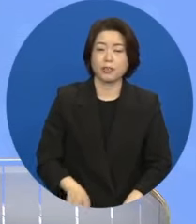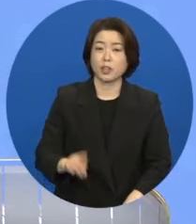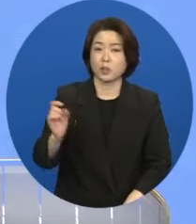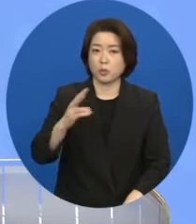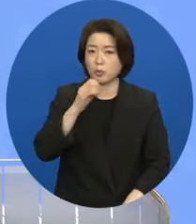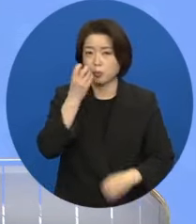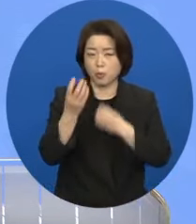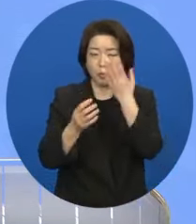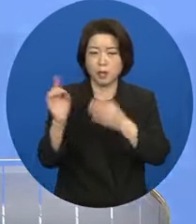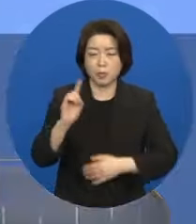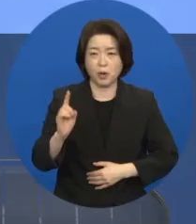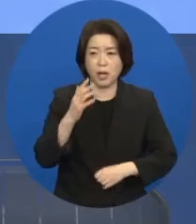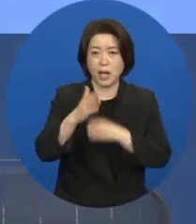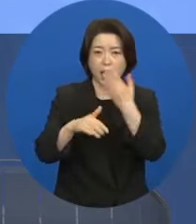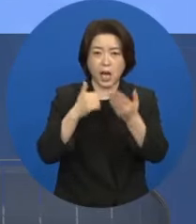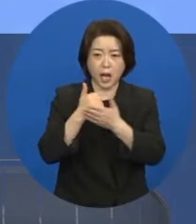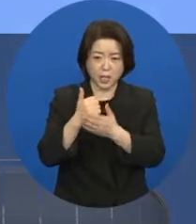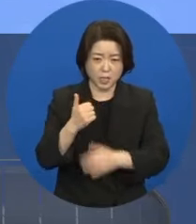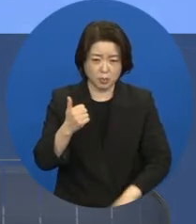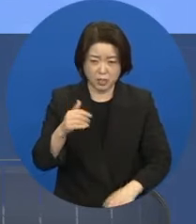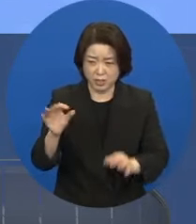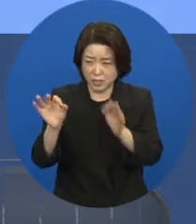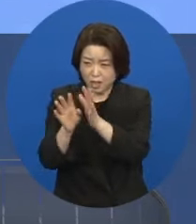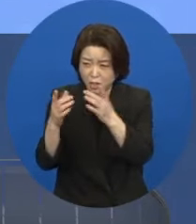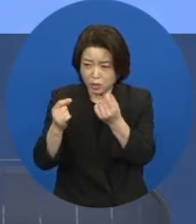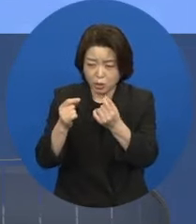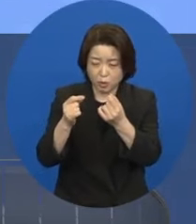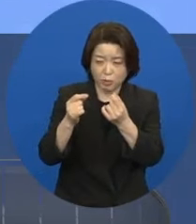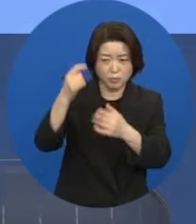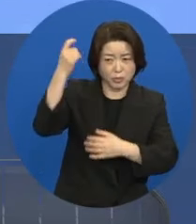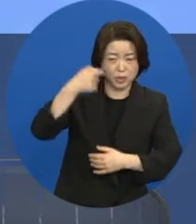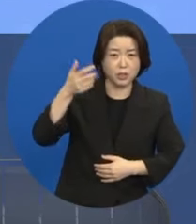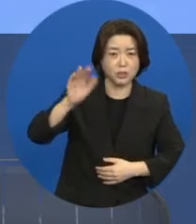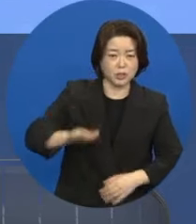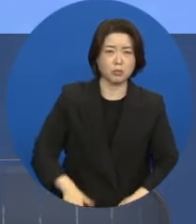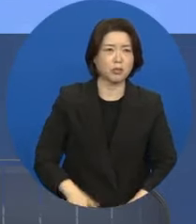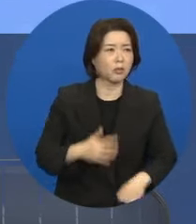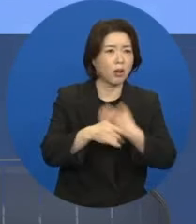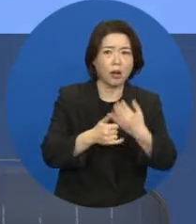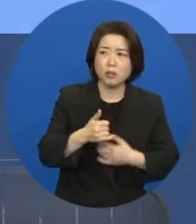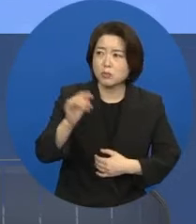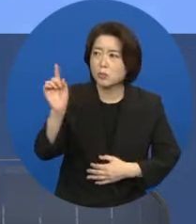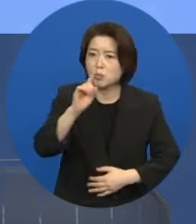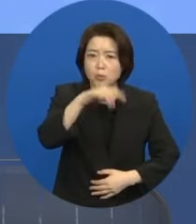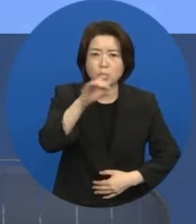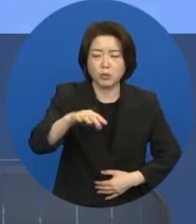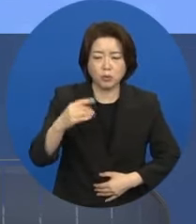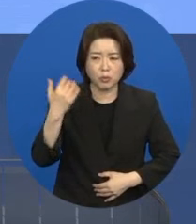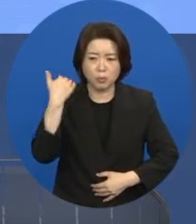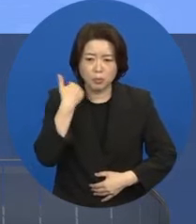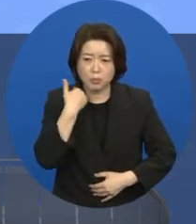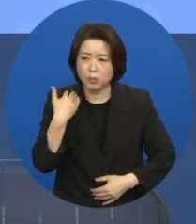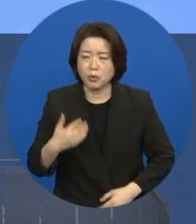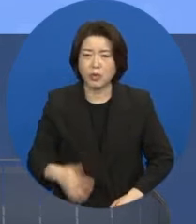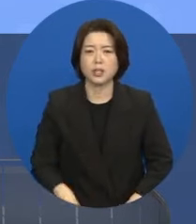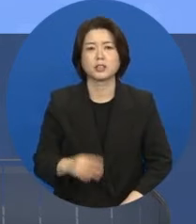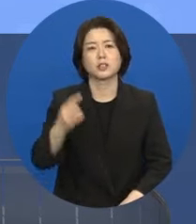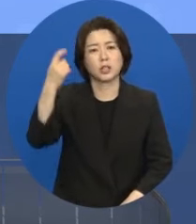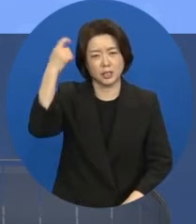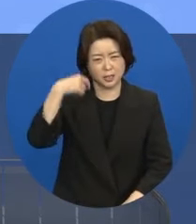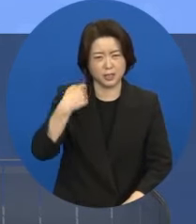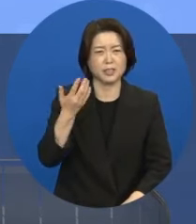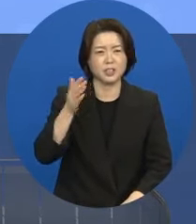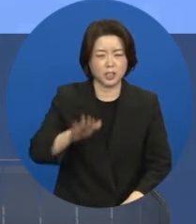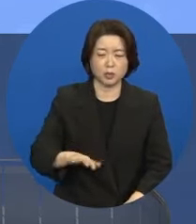하나님이 한 순간 숨어 버리신 듯이 보일지라도 하나님이 왜 안 계실까 숨어 계실까 그럴지라도 우리가